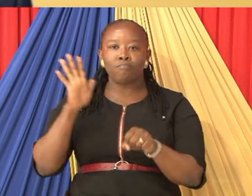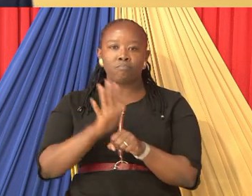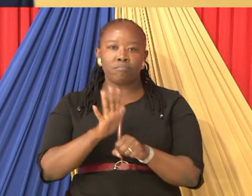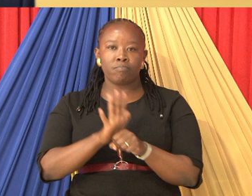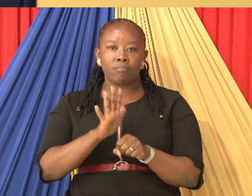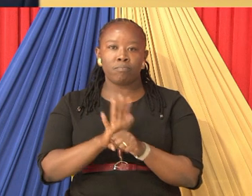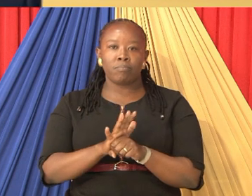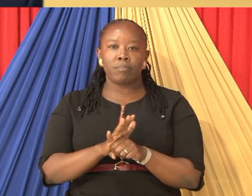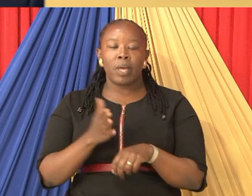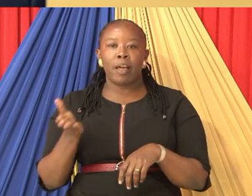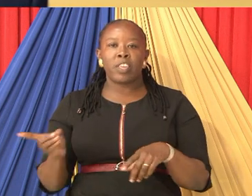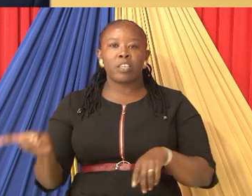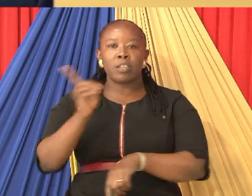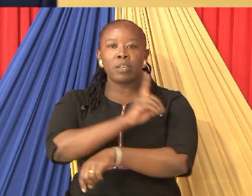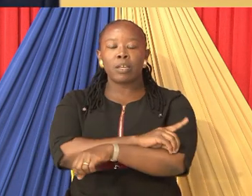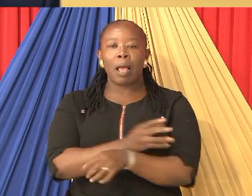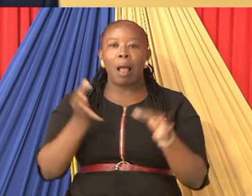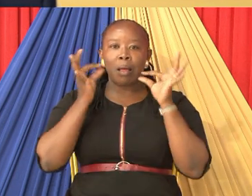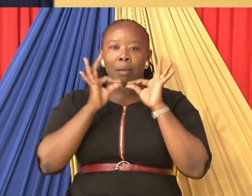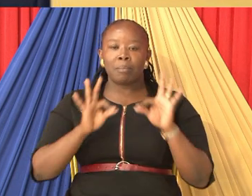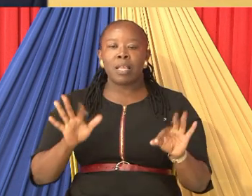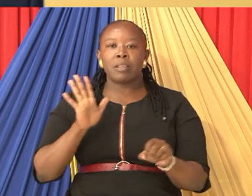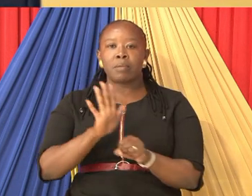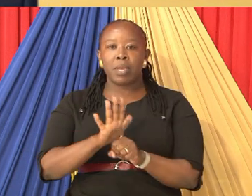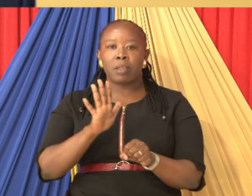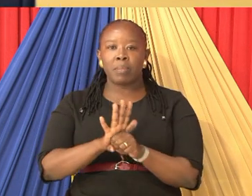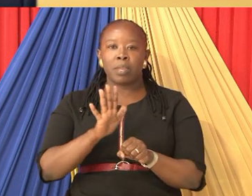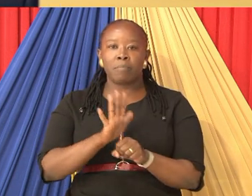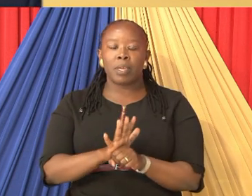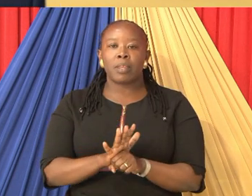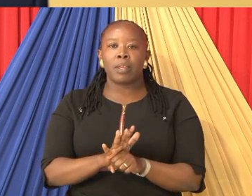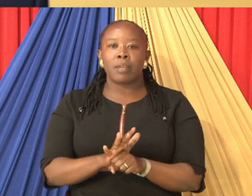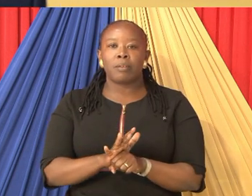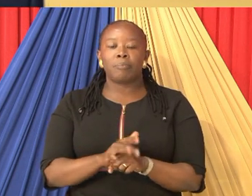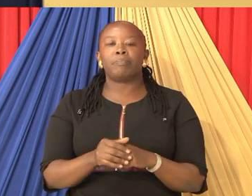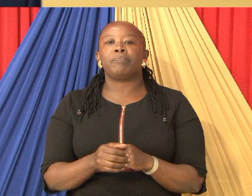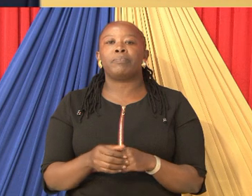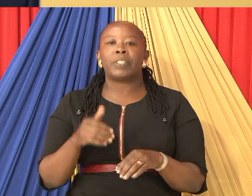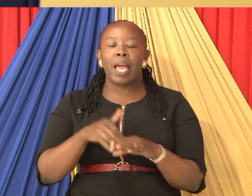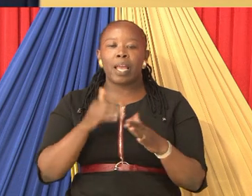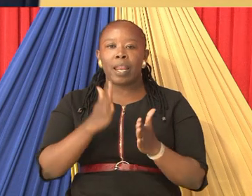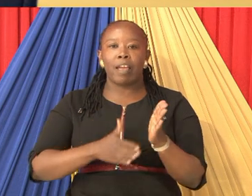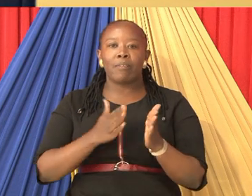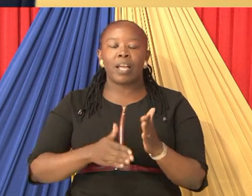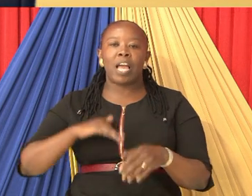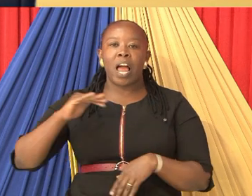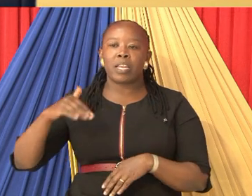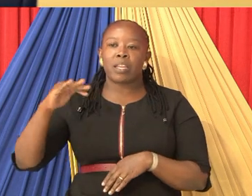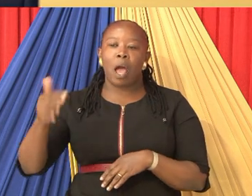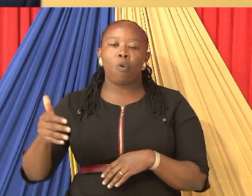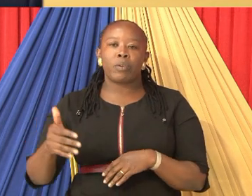ya baraka katika wengi na hasa kanisa letu la Naivasha Town.